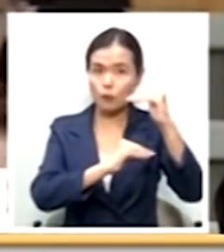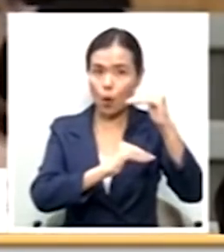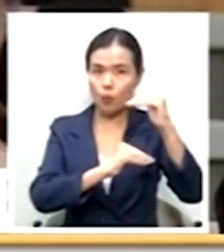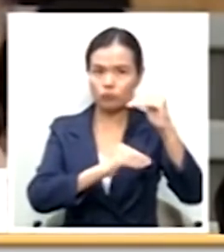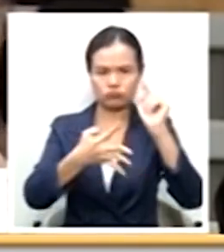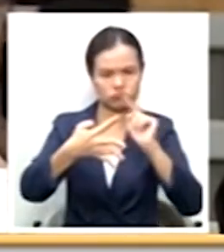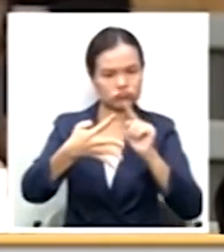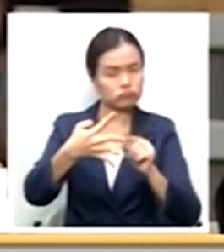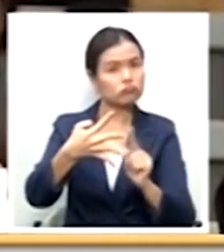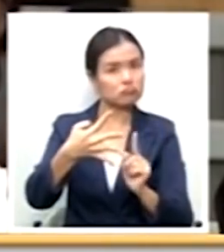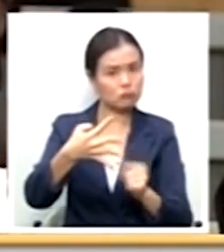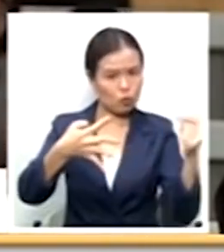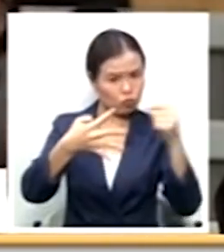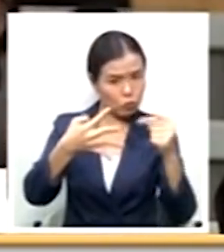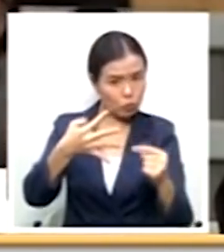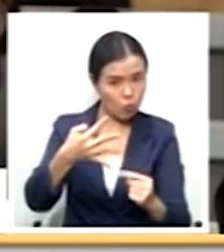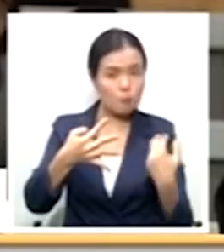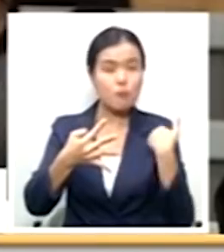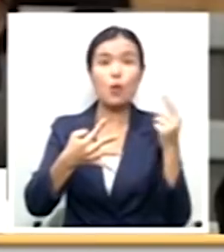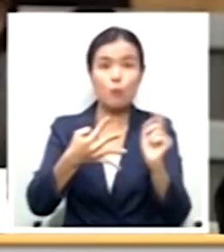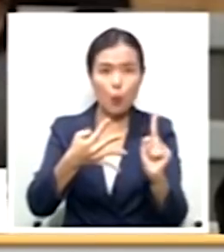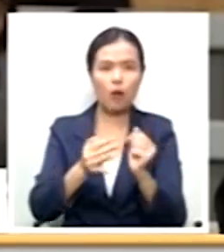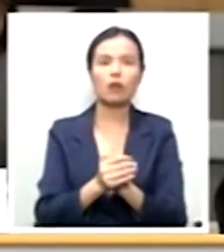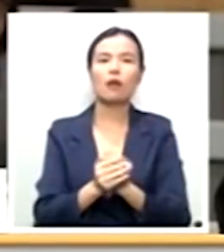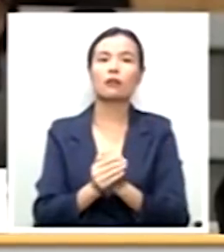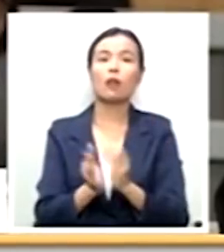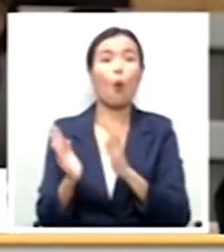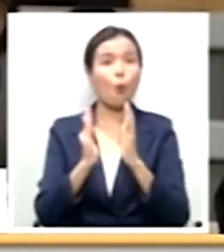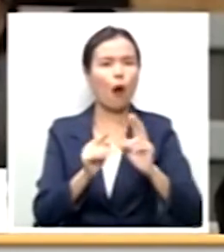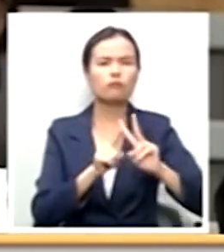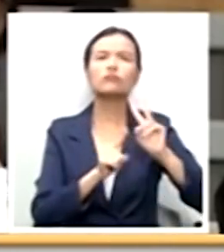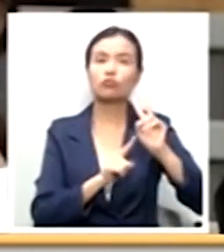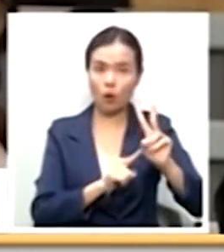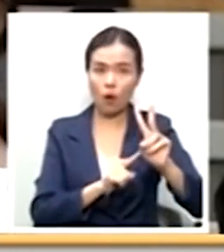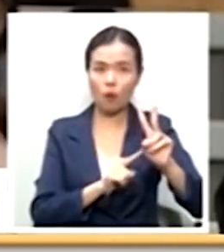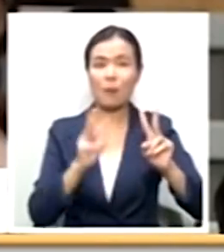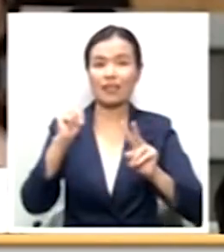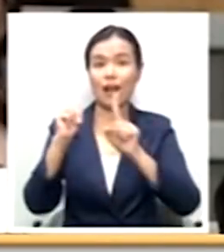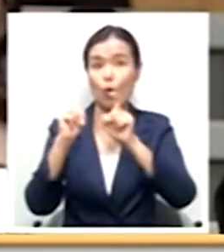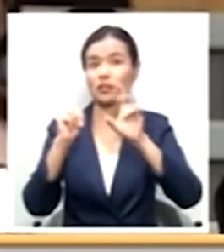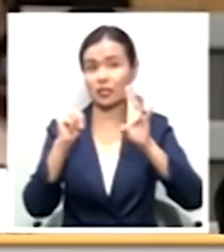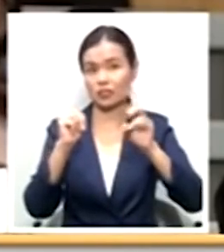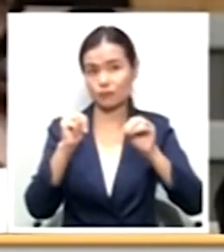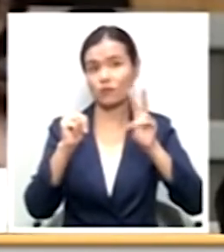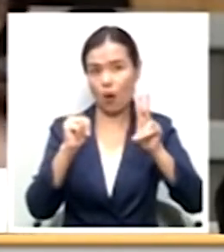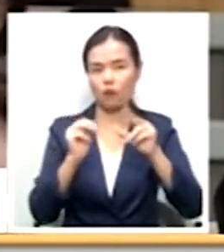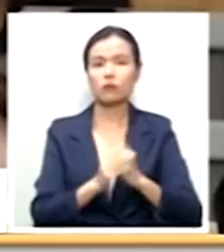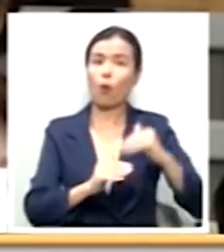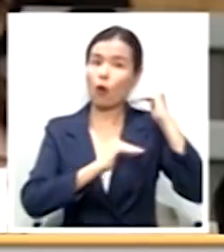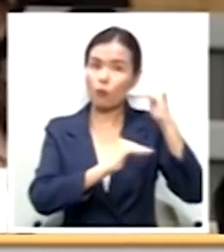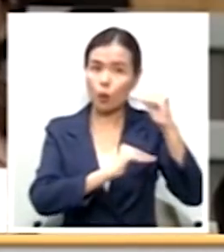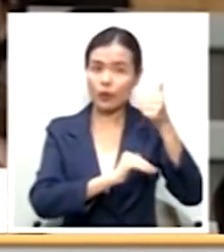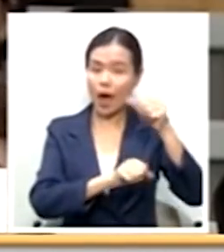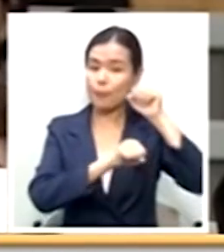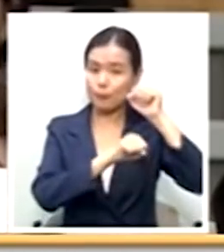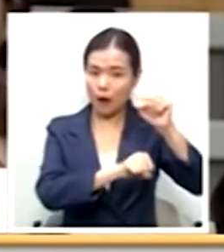เหตุที่ผมกล่าวไปข้างต้นแล้วหรือไม่แต่ในวรรคที่2ครับที่บอกว่ากรณีที่จะตราได้นั้นจะต้องเป็น